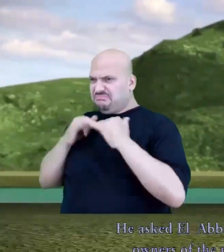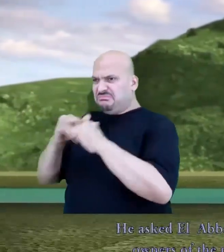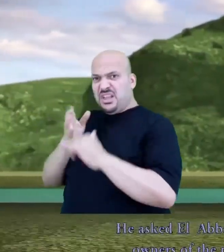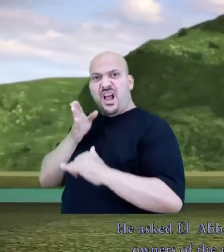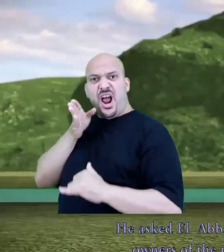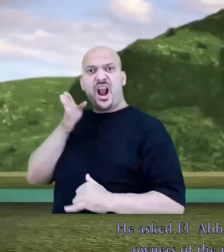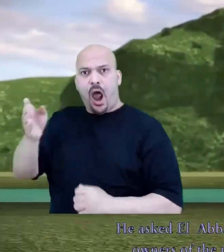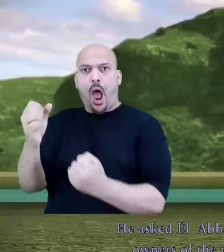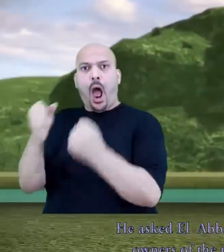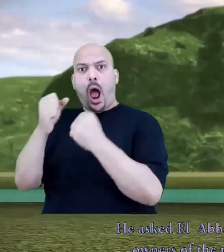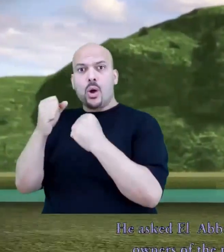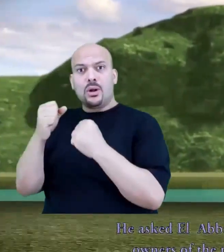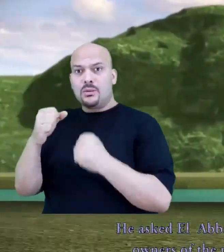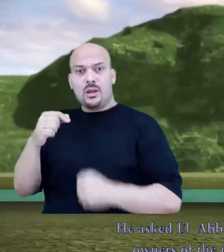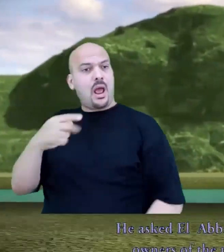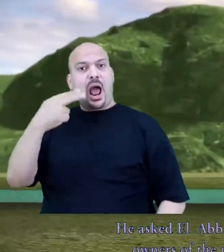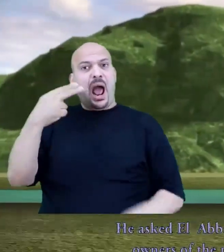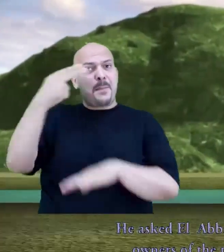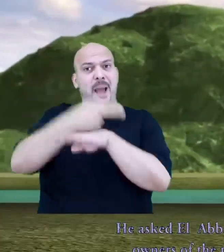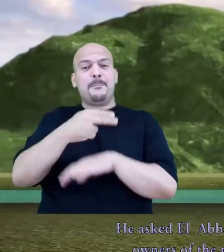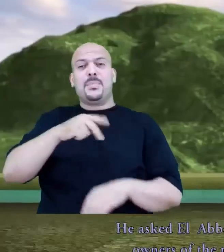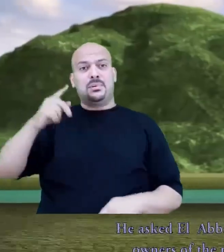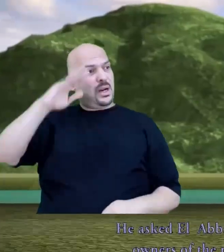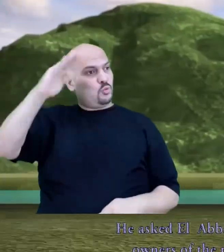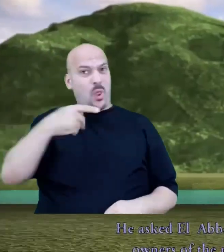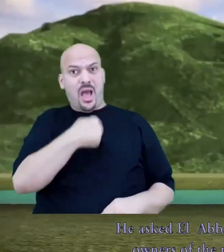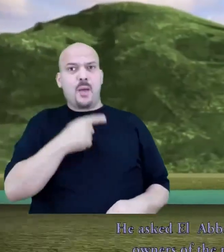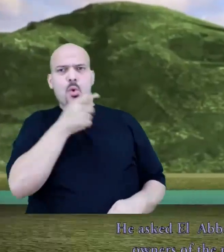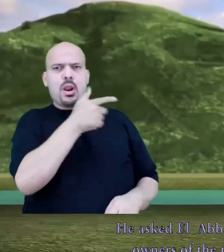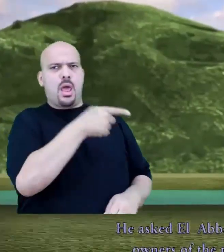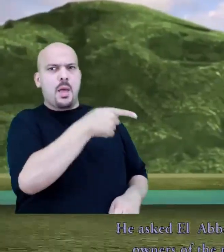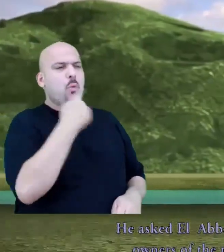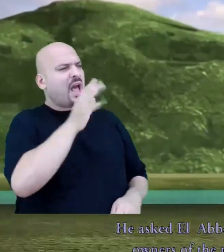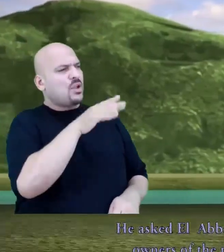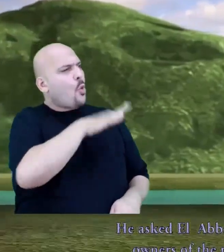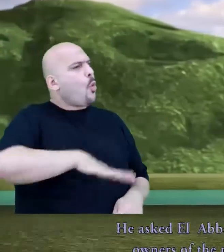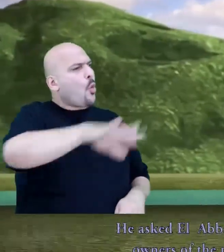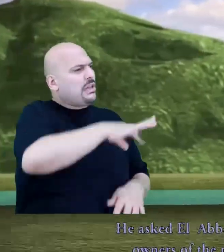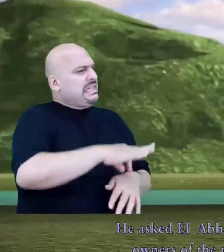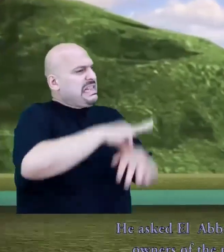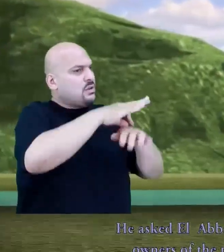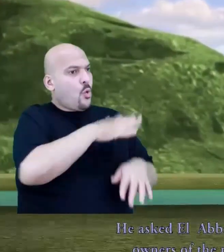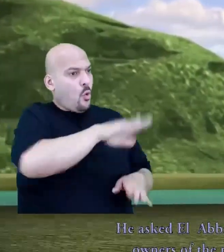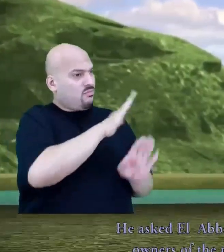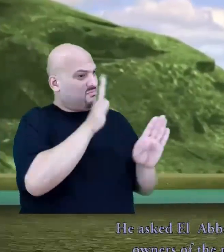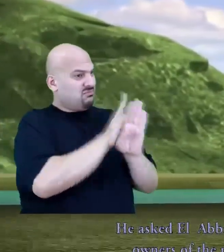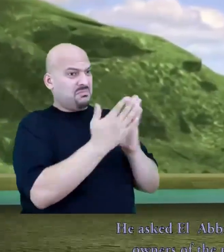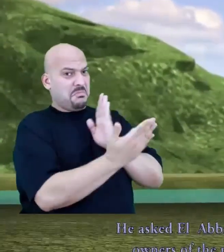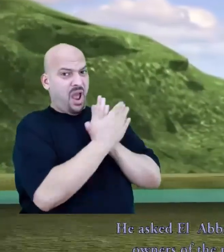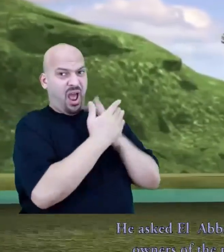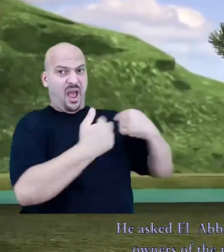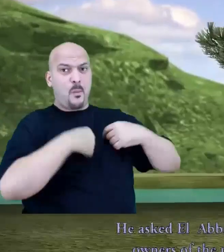من العباس أن ينادي في المسلمين ويقول: يا معشر الأنصار،